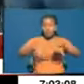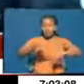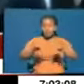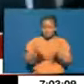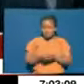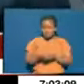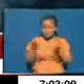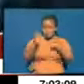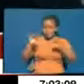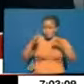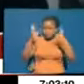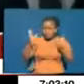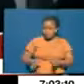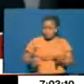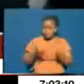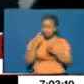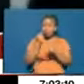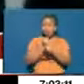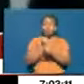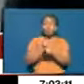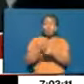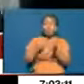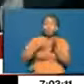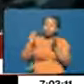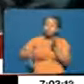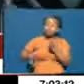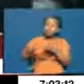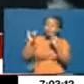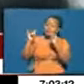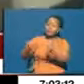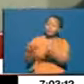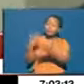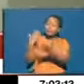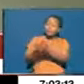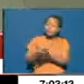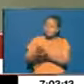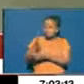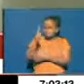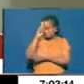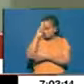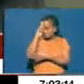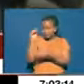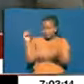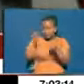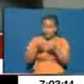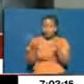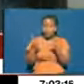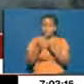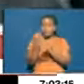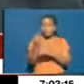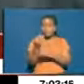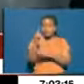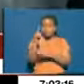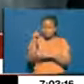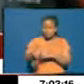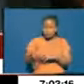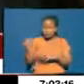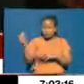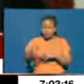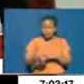wamesimamishwa kazi watazuiliwa katika kituo cha polisi cha Capitol Hill hadi tarehe 31 mwezi huu.